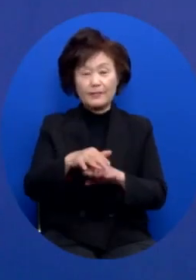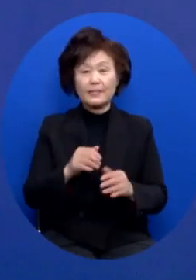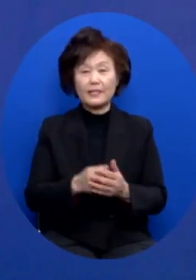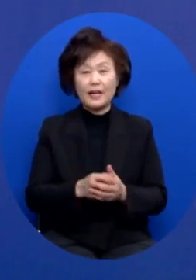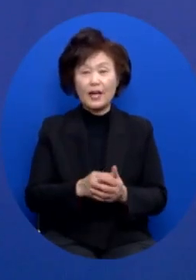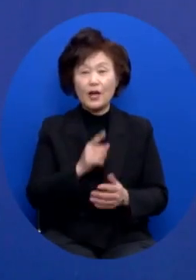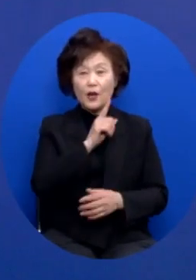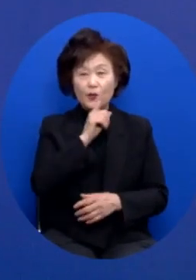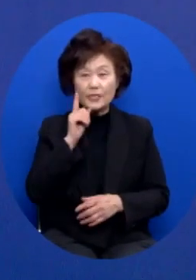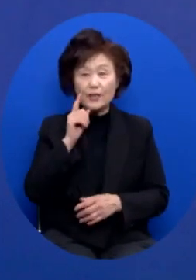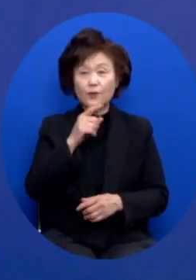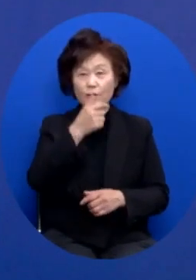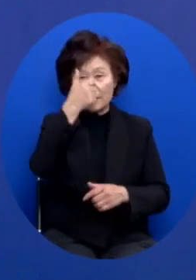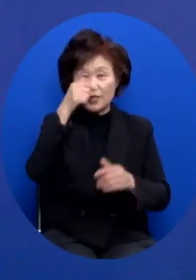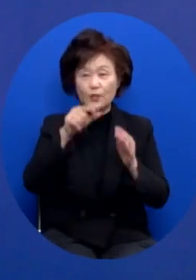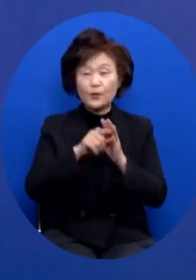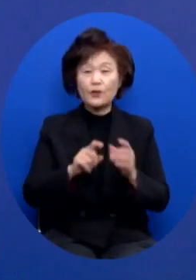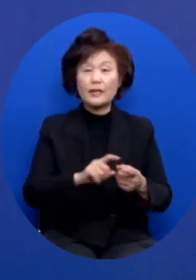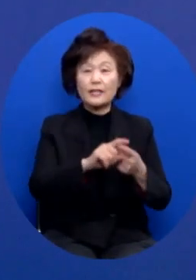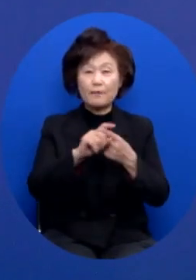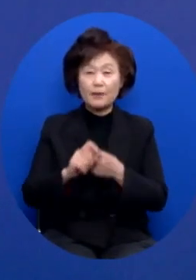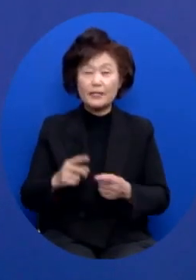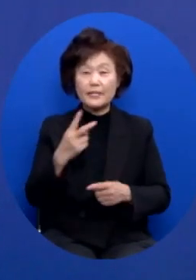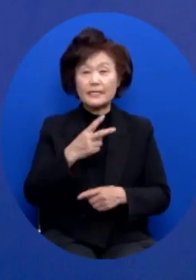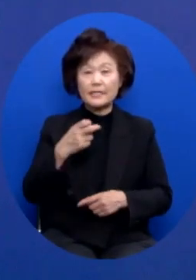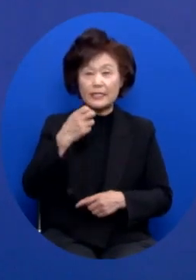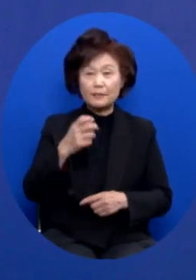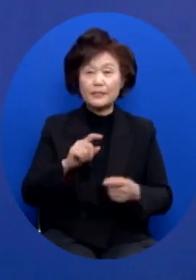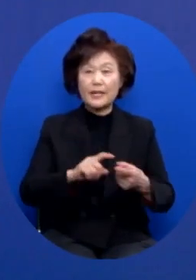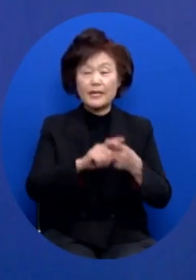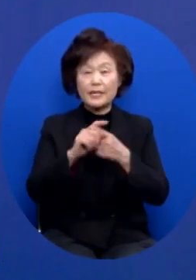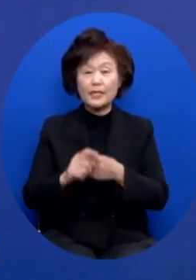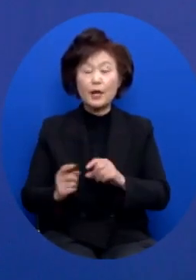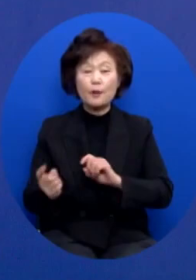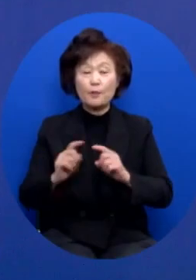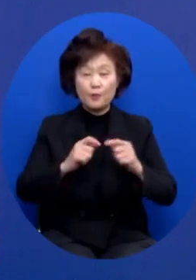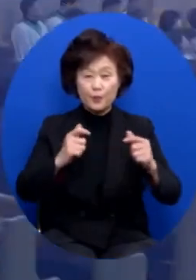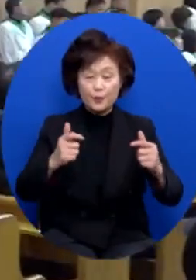괴산군 기독교 연합회는 2024 연합 부흥성회를